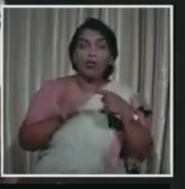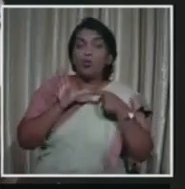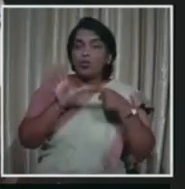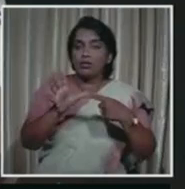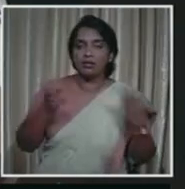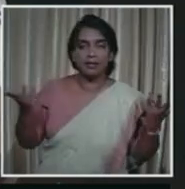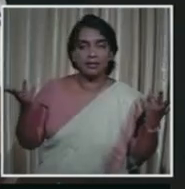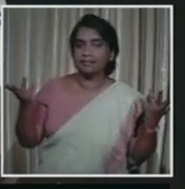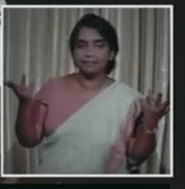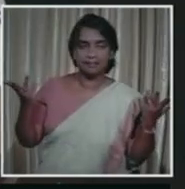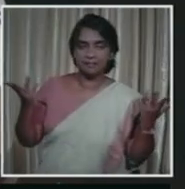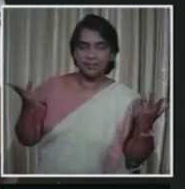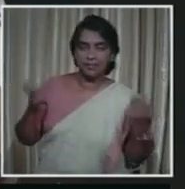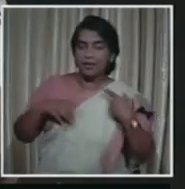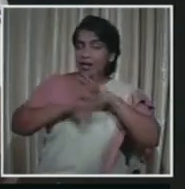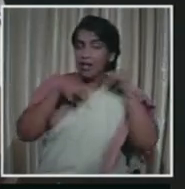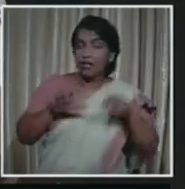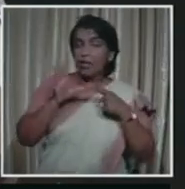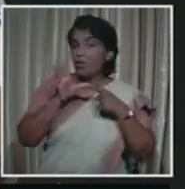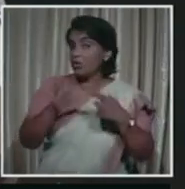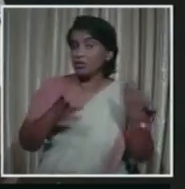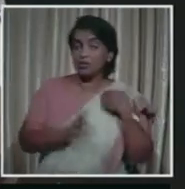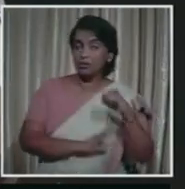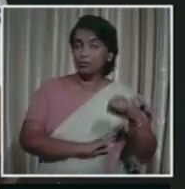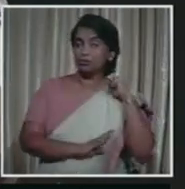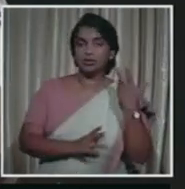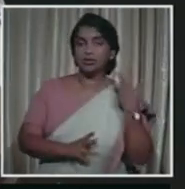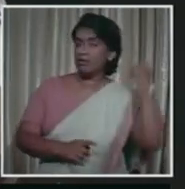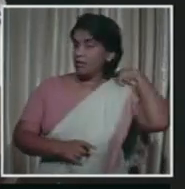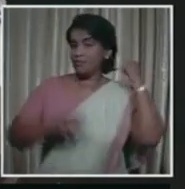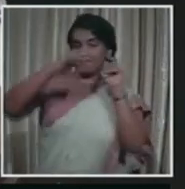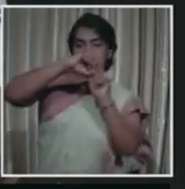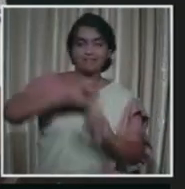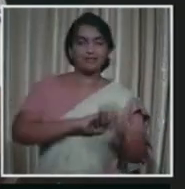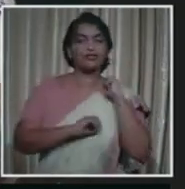දෙන්න කවුරුත් නෑ උත්තර දෙන්න කොන්දකුත් නෑ කසේරුකාවකුත් නෑ